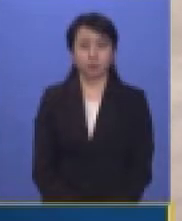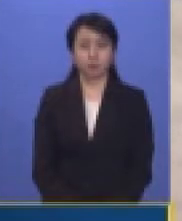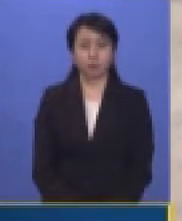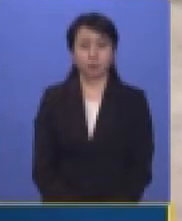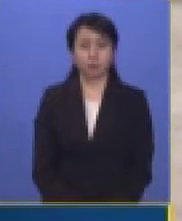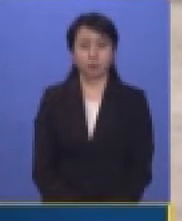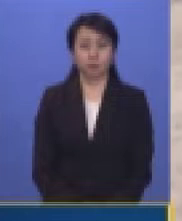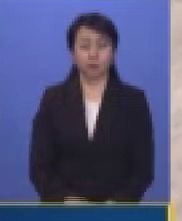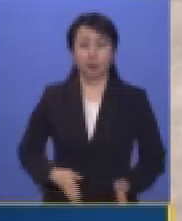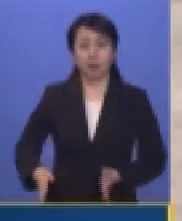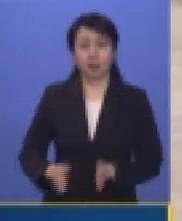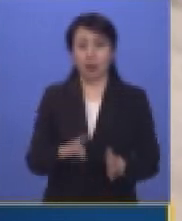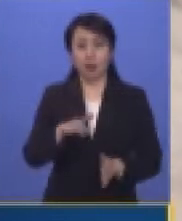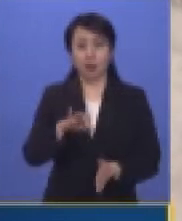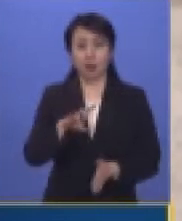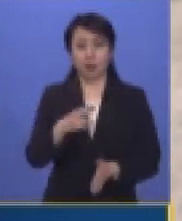На трассе